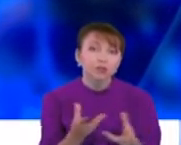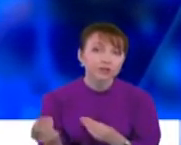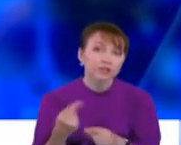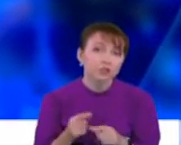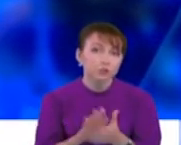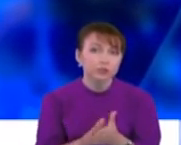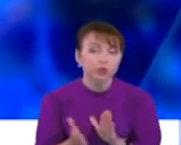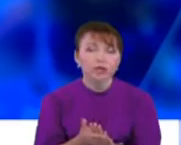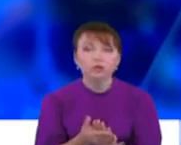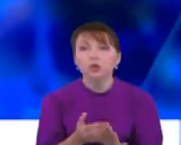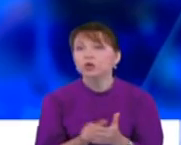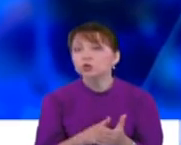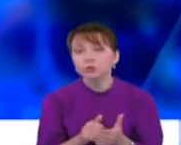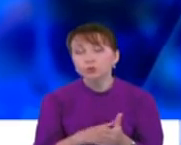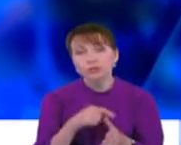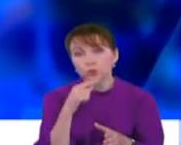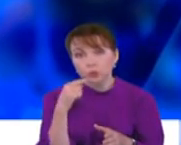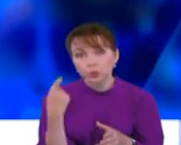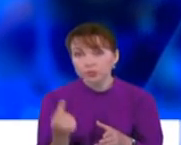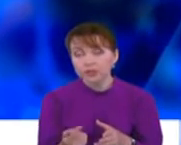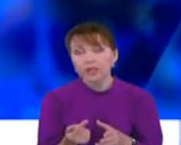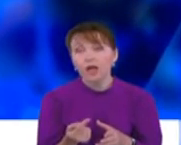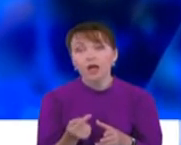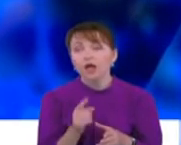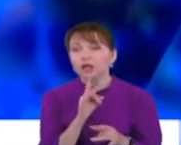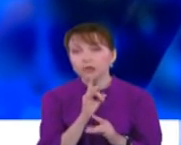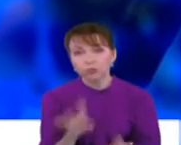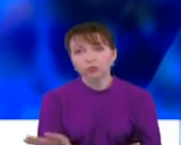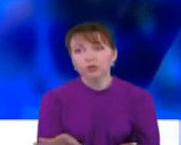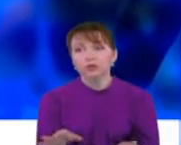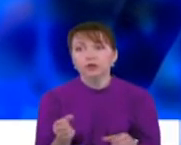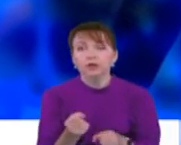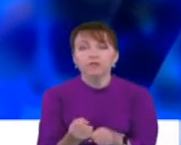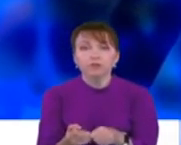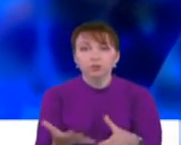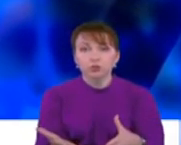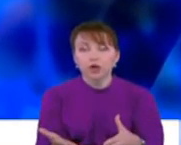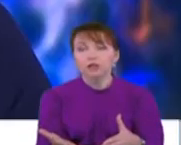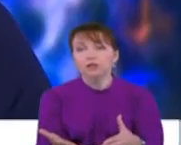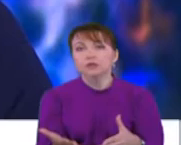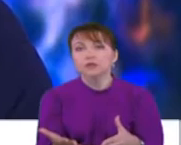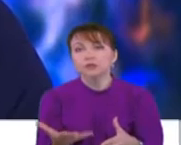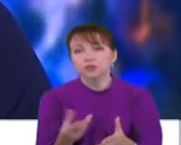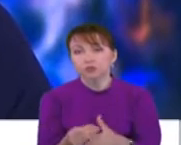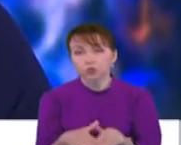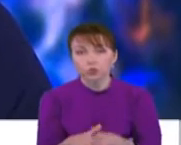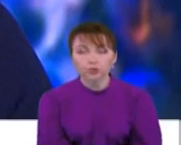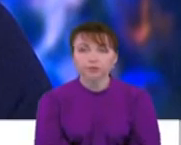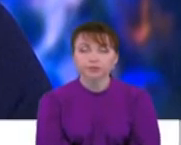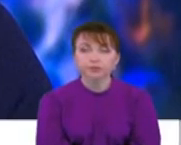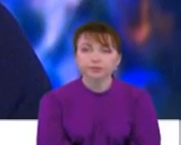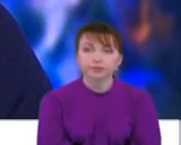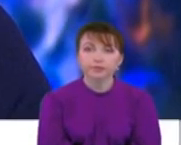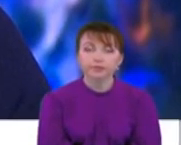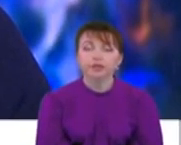цю ситуацію, тому що Росія не буде випускати її з своїх рук. Ну, насправді,